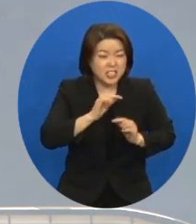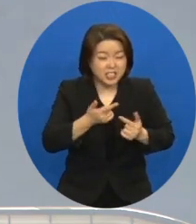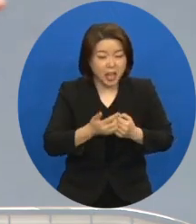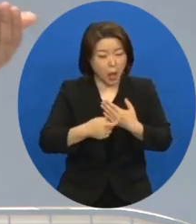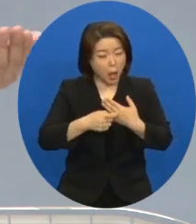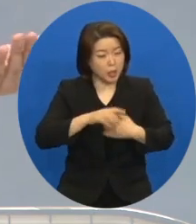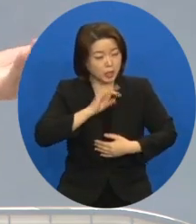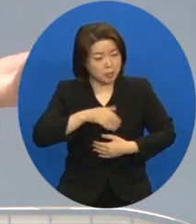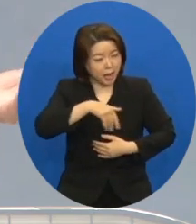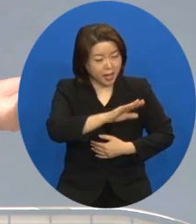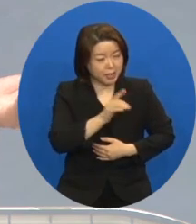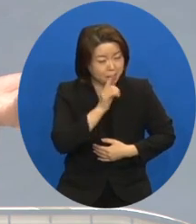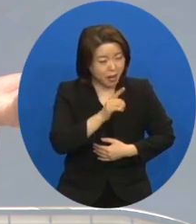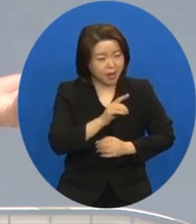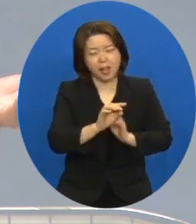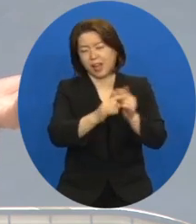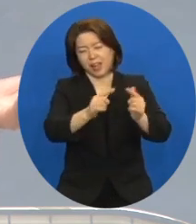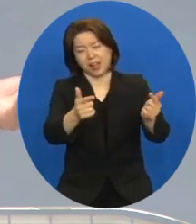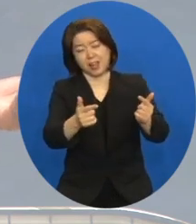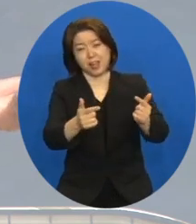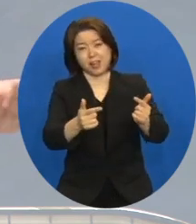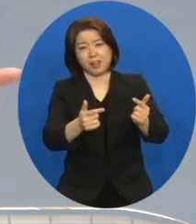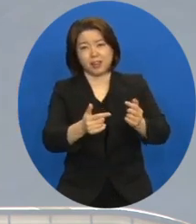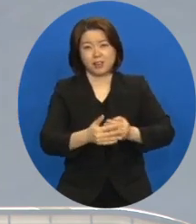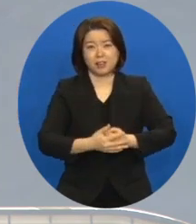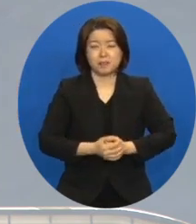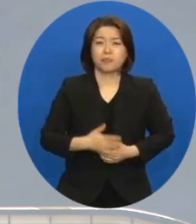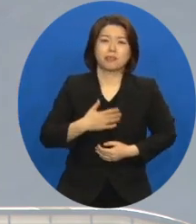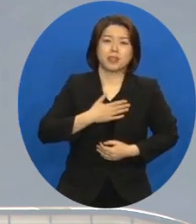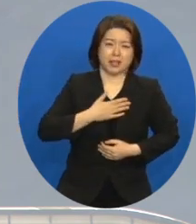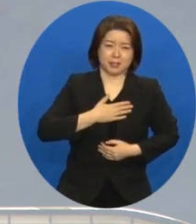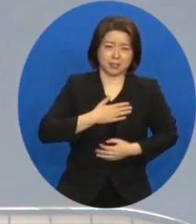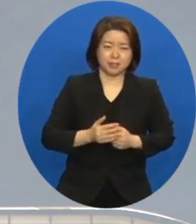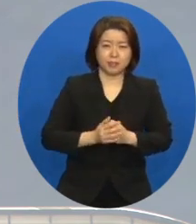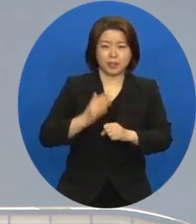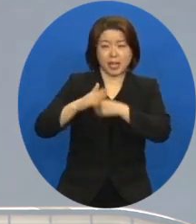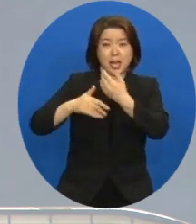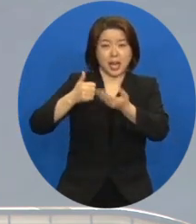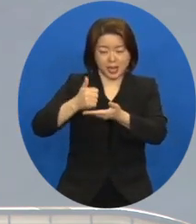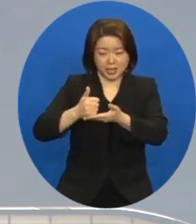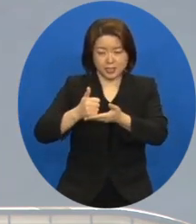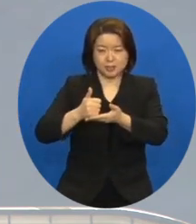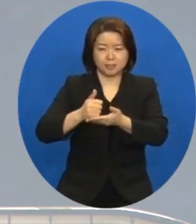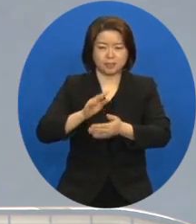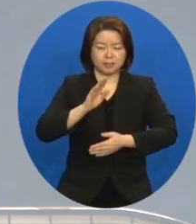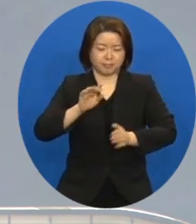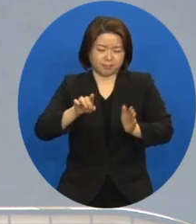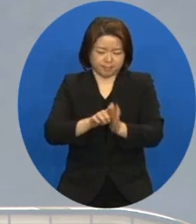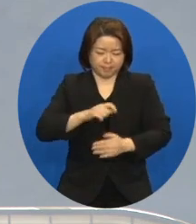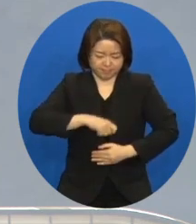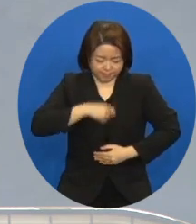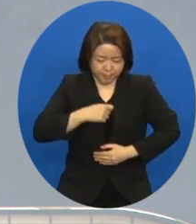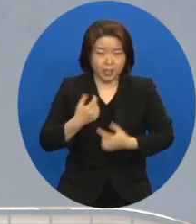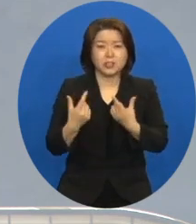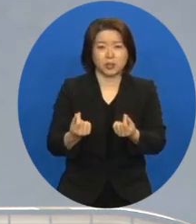갈 거라고 이야기한 사람 아니다, 나는 하나님 신실한 것처럼